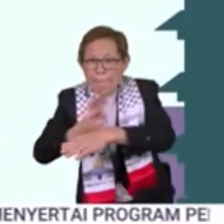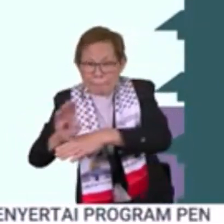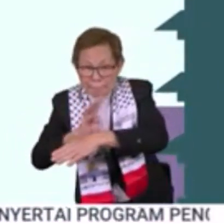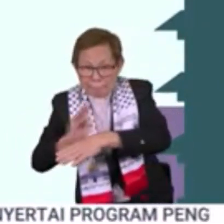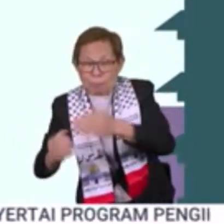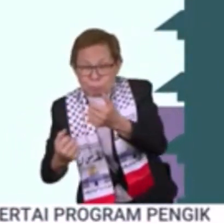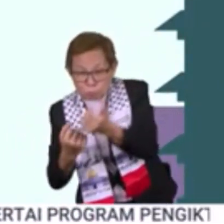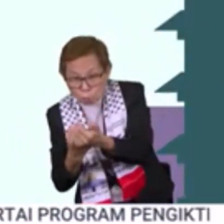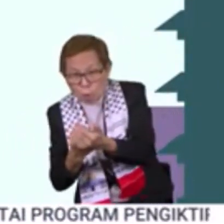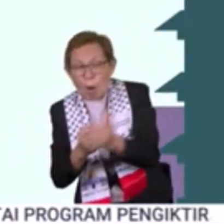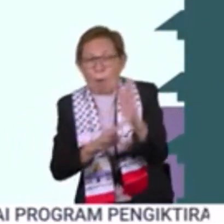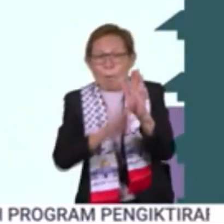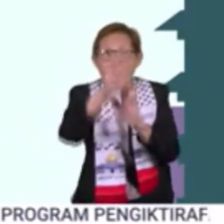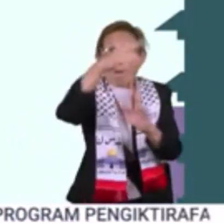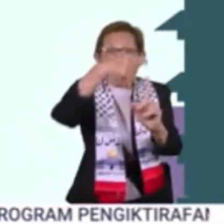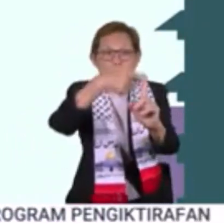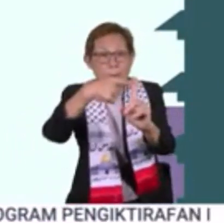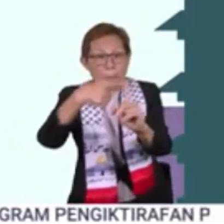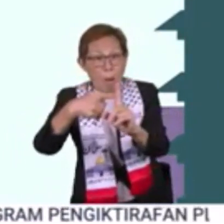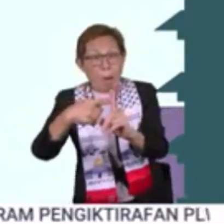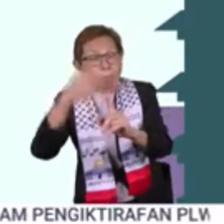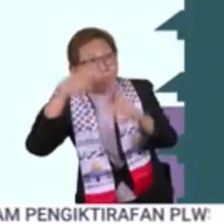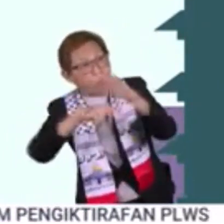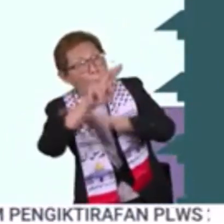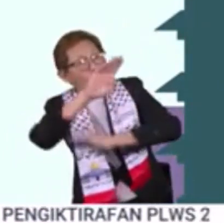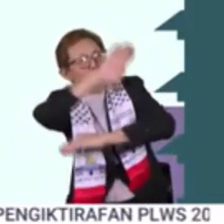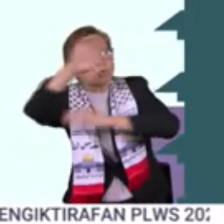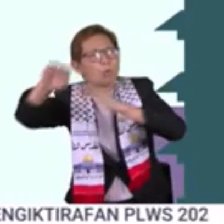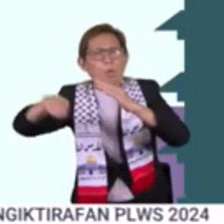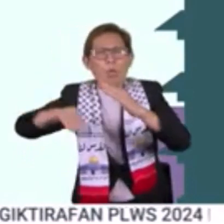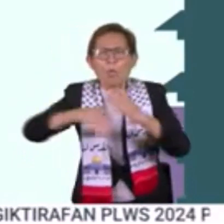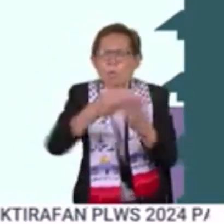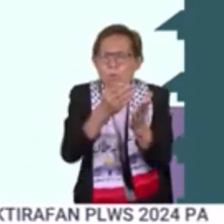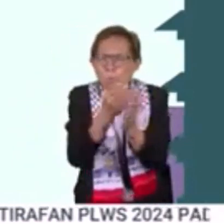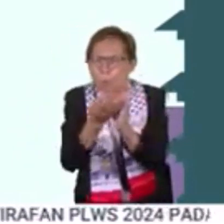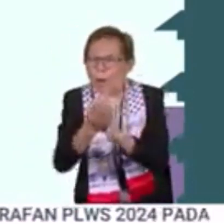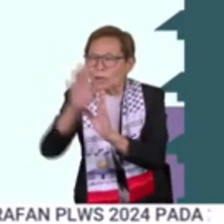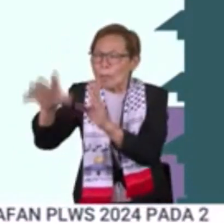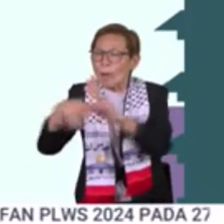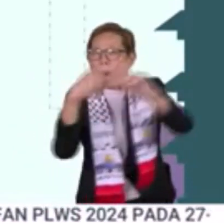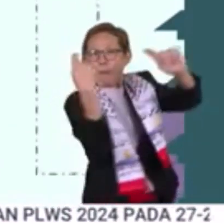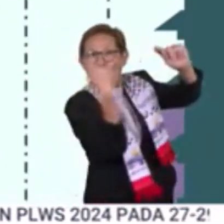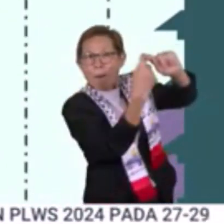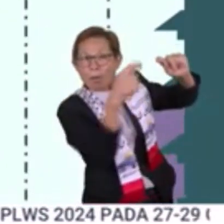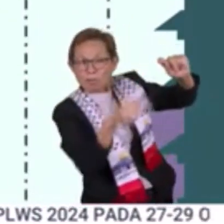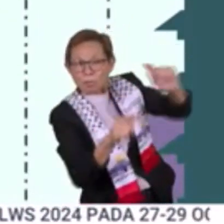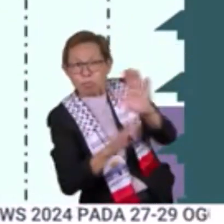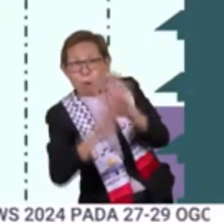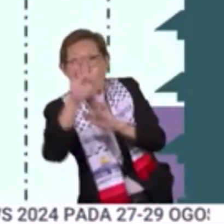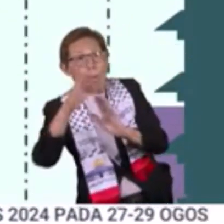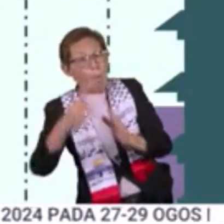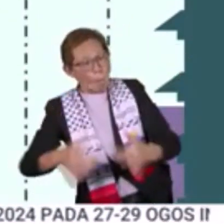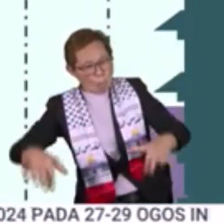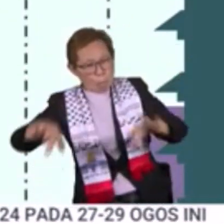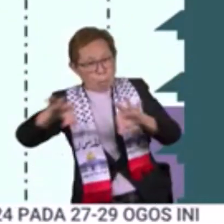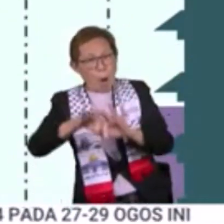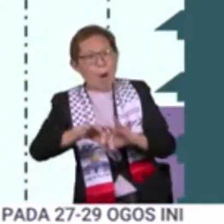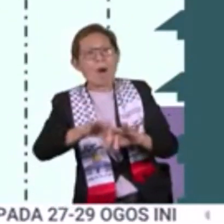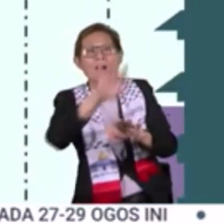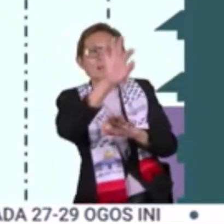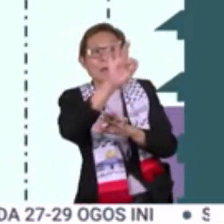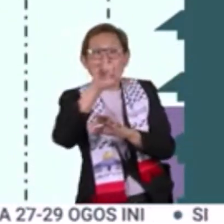perniagaan. Pertumbuhan positif turut diramal merentasi semua sektor termasuk pembinaan yang menunjukkan pertumbuhan signifikan